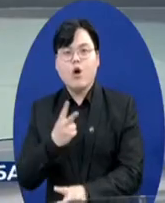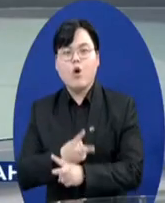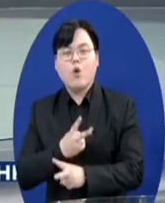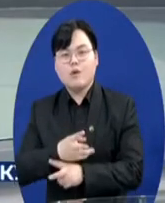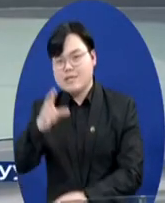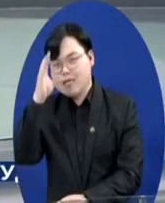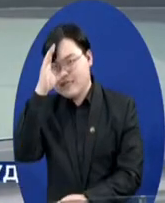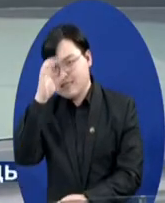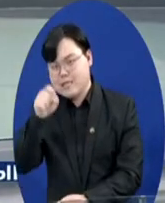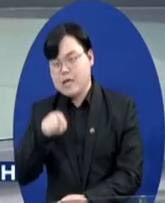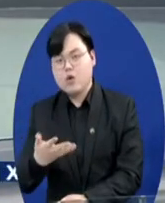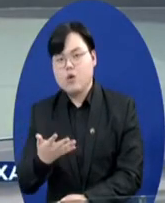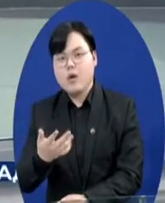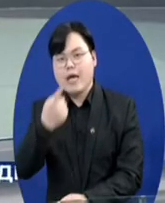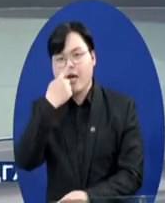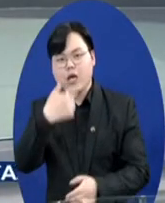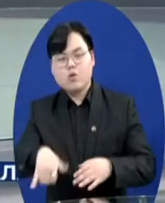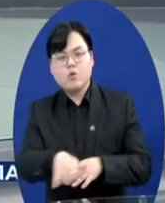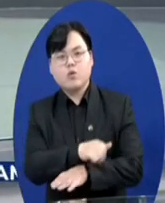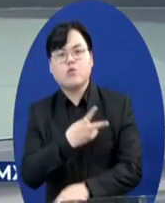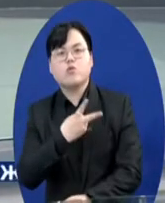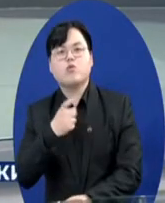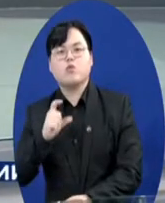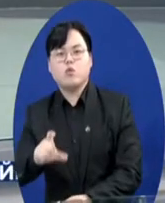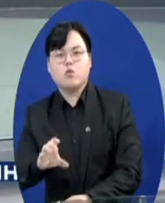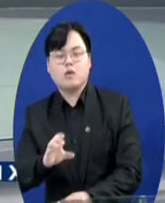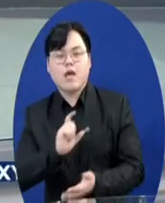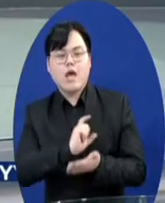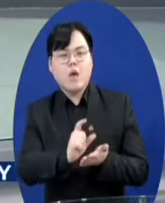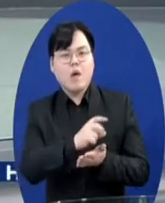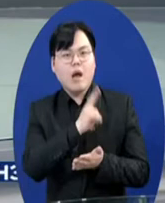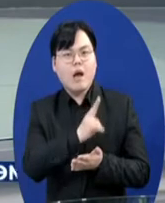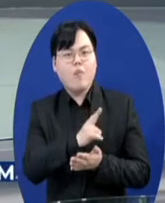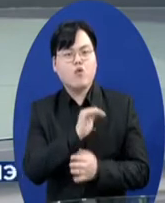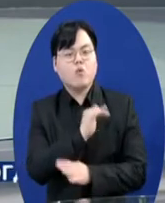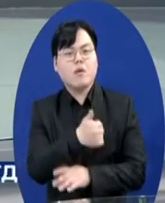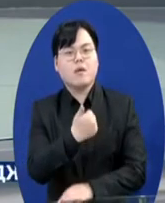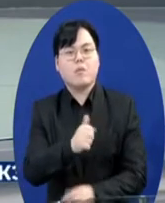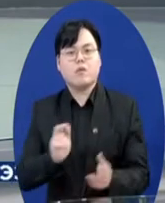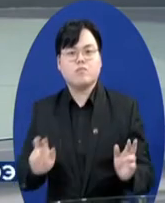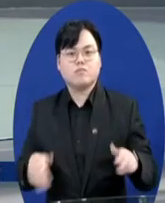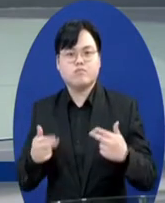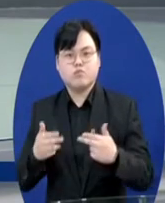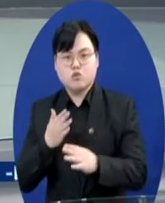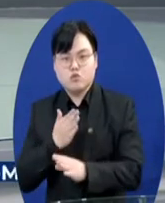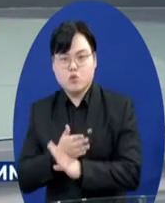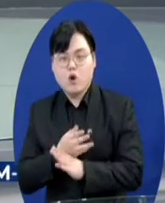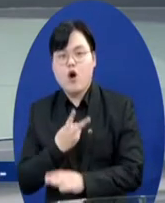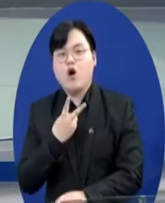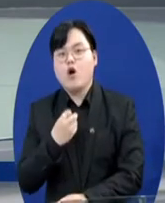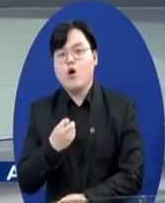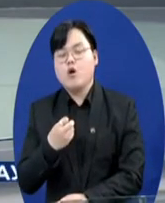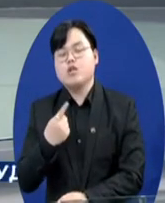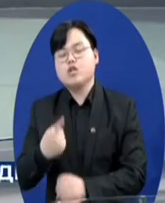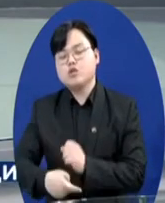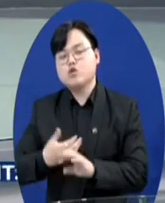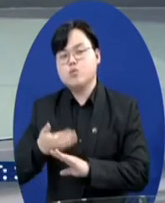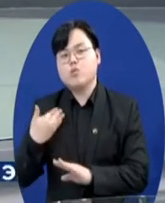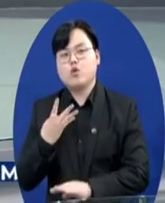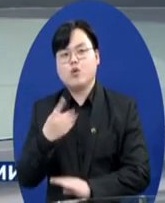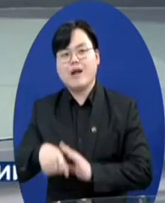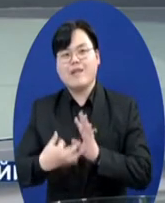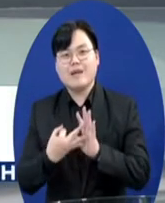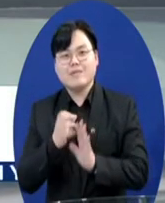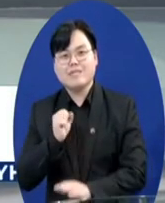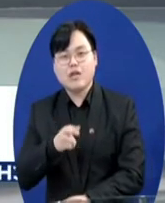Хөл зүй дотоод төргийн сайд Нямбатар өнөөдөр бүгд найрамд хятад улсын нүүрс экспортлогч компаниудын төлөөлөлтөд цахимаар уулзлаа. Оны өмнө борлуулсан 4.8 сая тонн